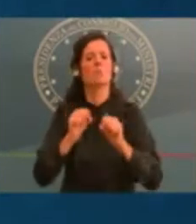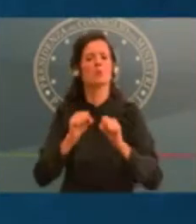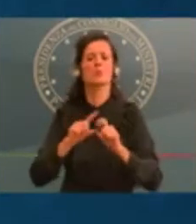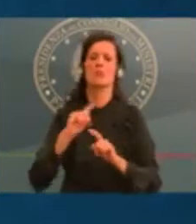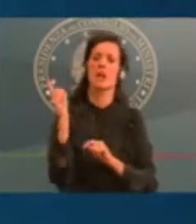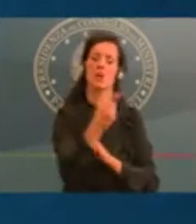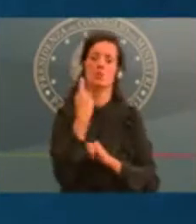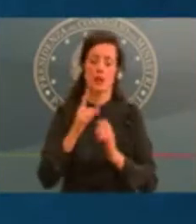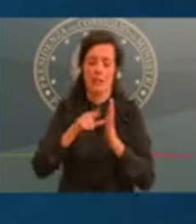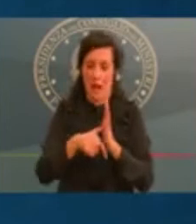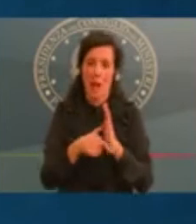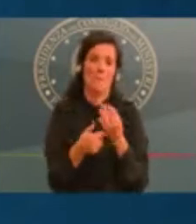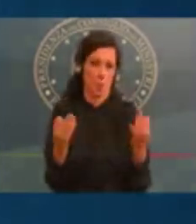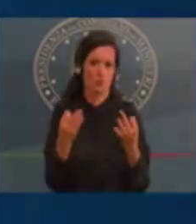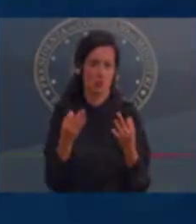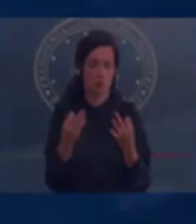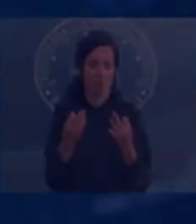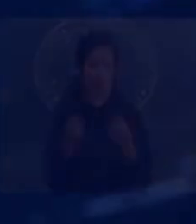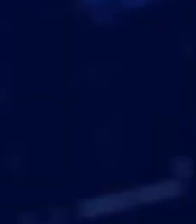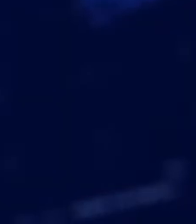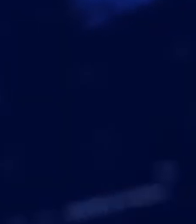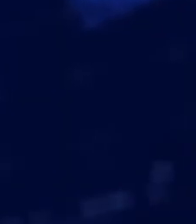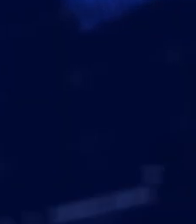collasso e folla nelle vie del centro